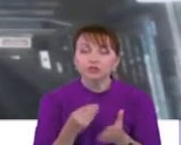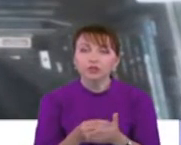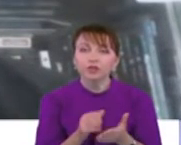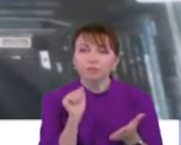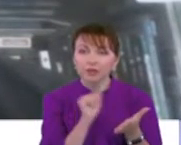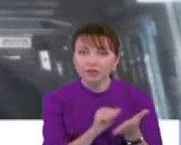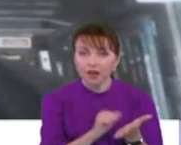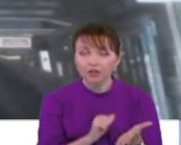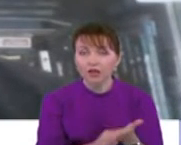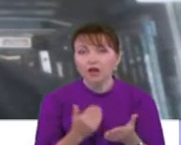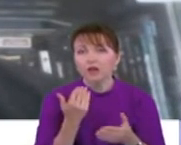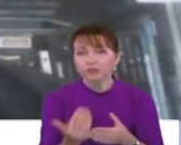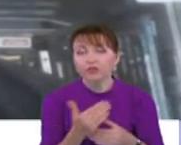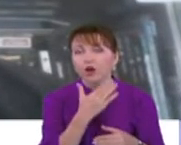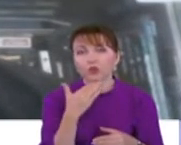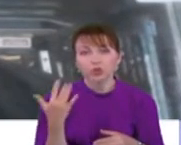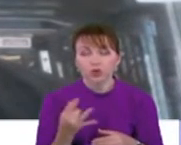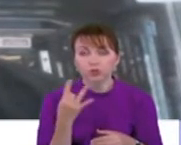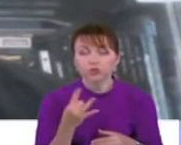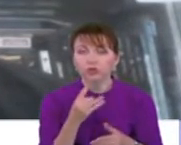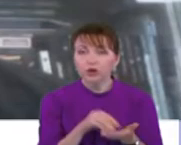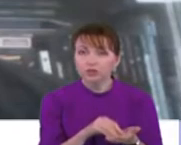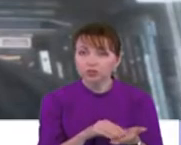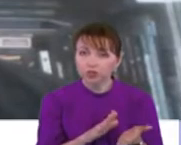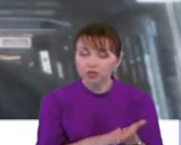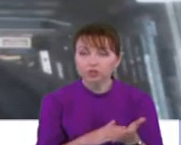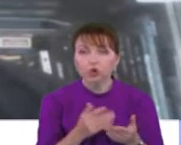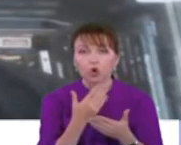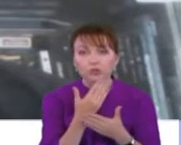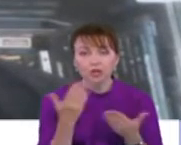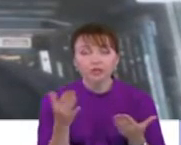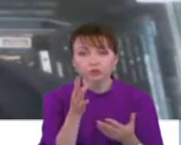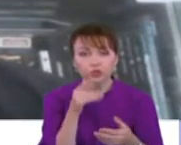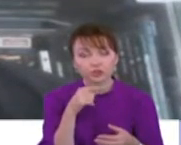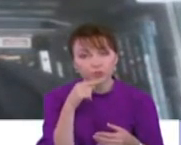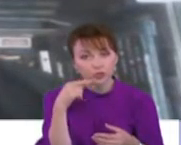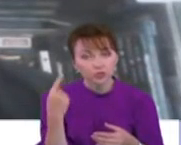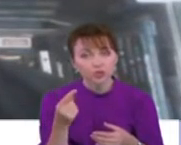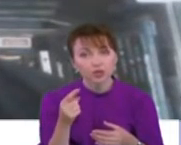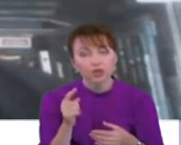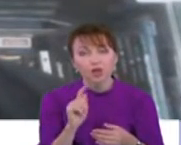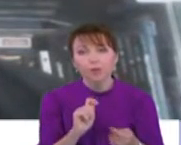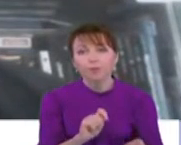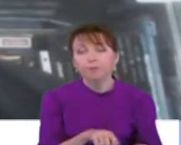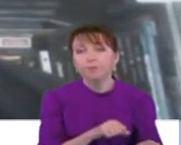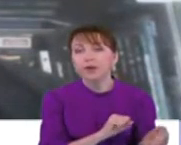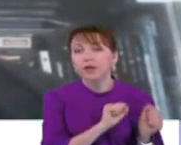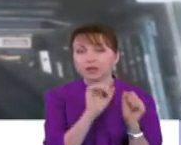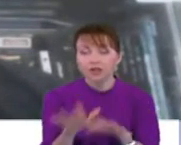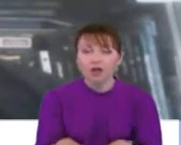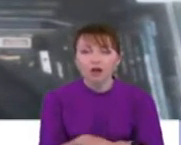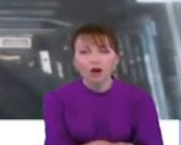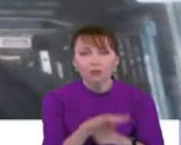матеріалах ви неодноразово відзначали, що Росія останнім часом перекидає гармати БТРи